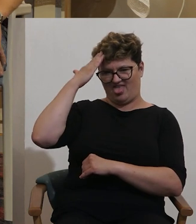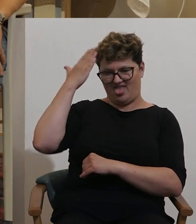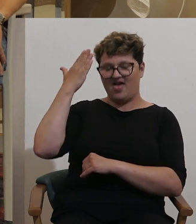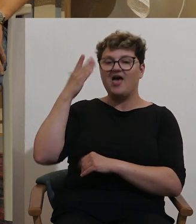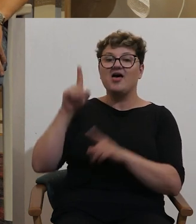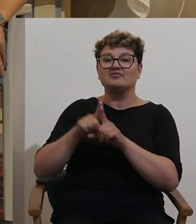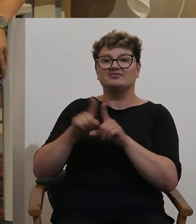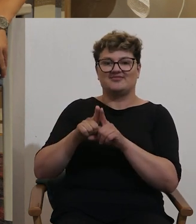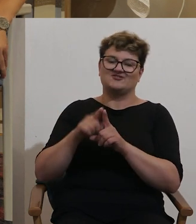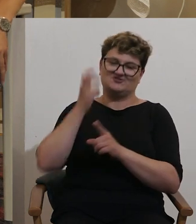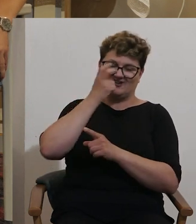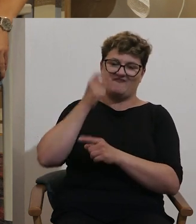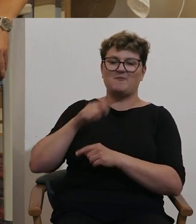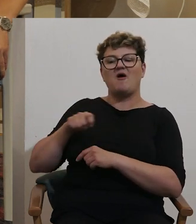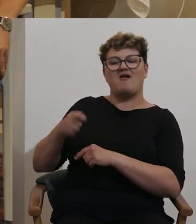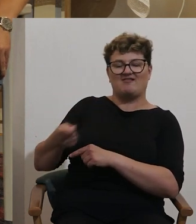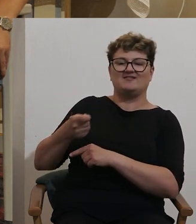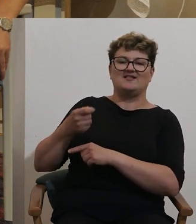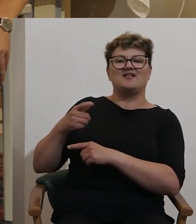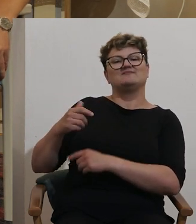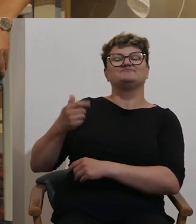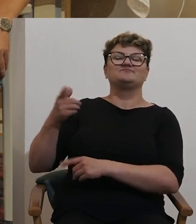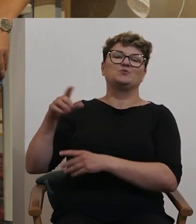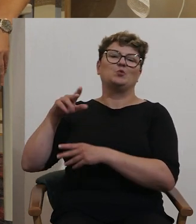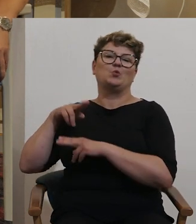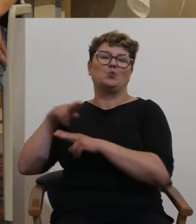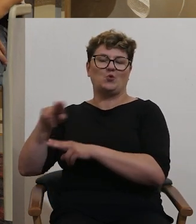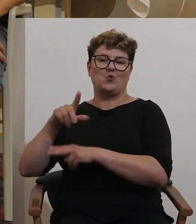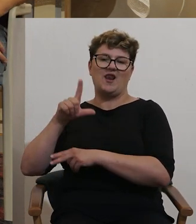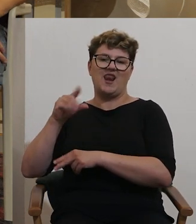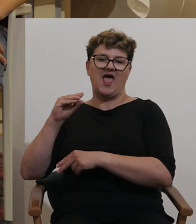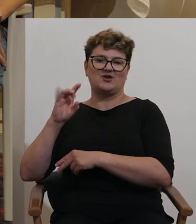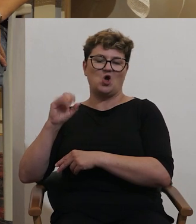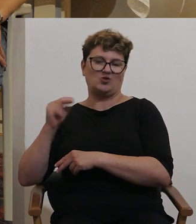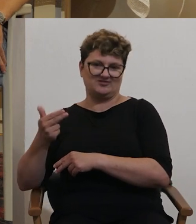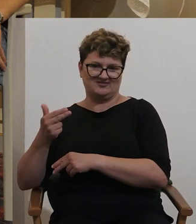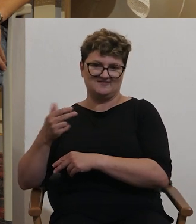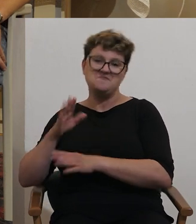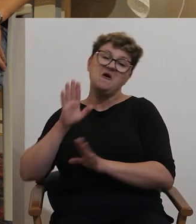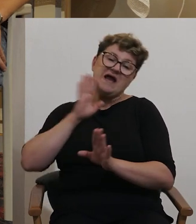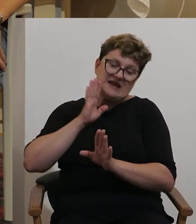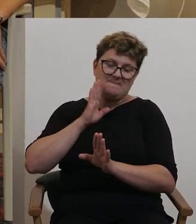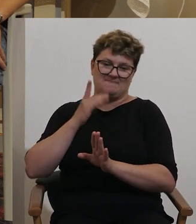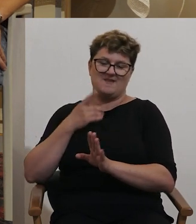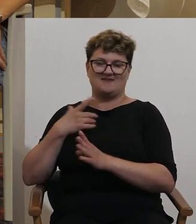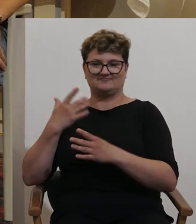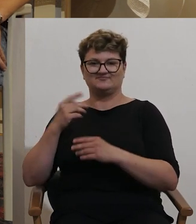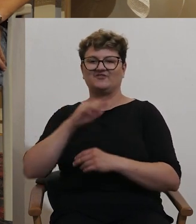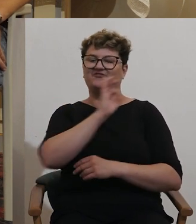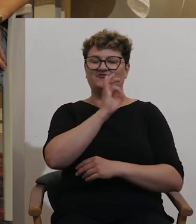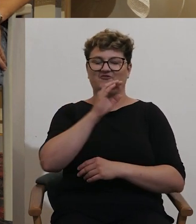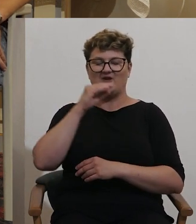ciekawe, nazywali berlingowców legionistami. Prawdopodobnie dlatego, że podobnie jak legioniści